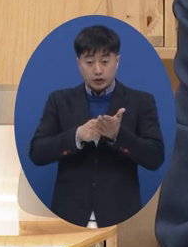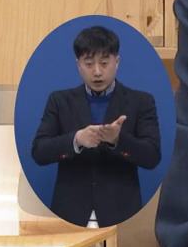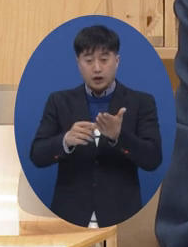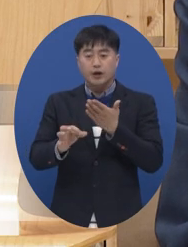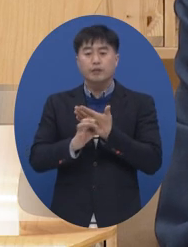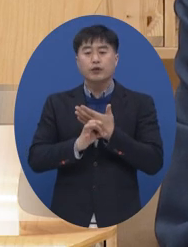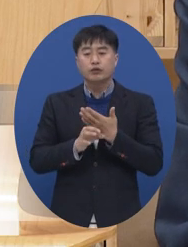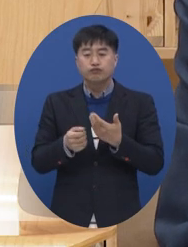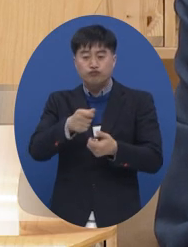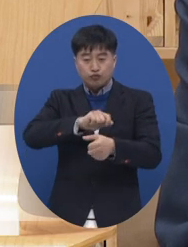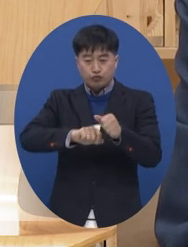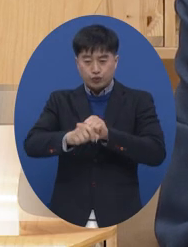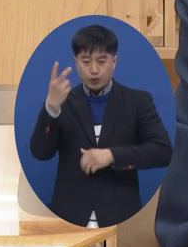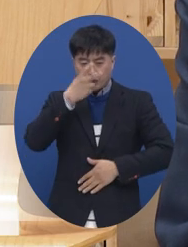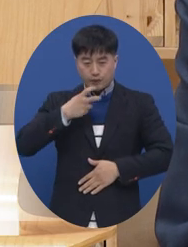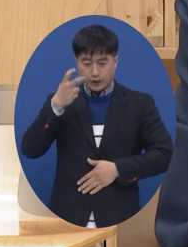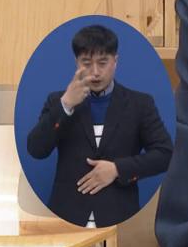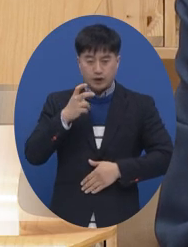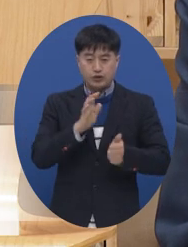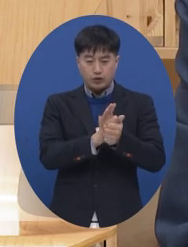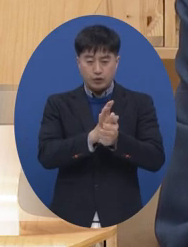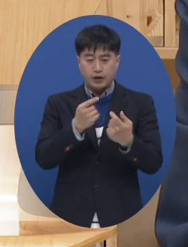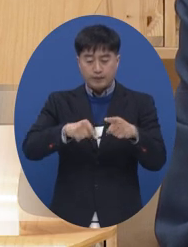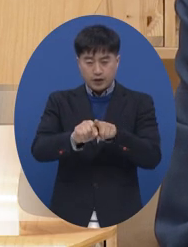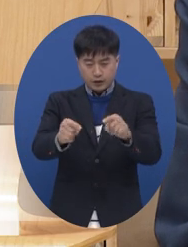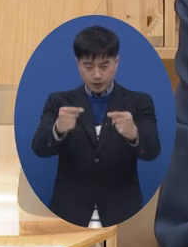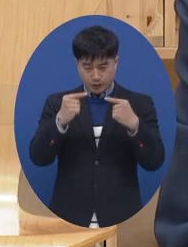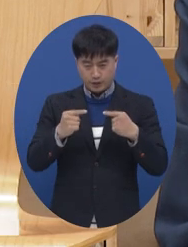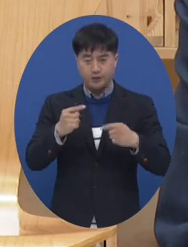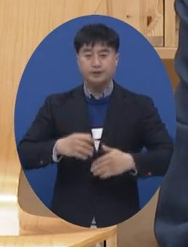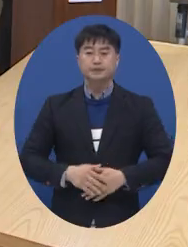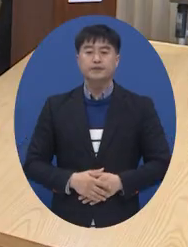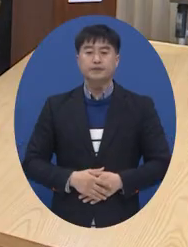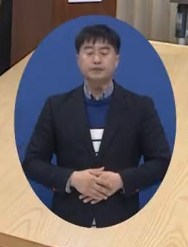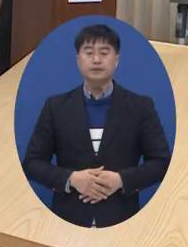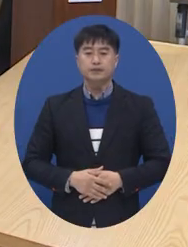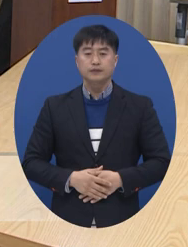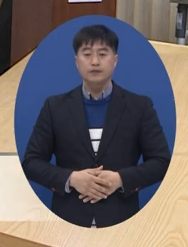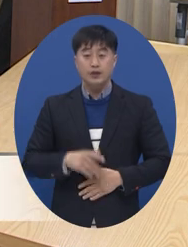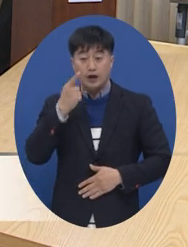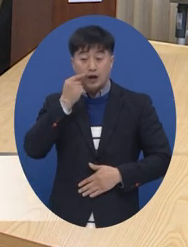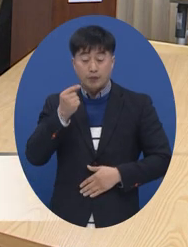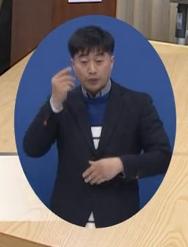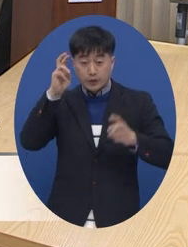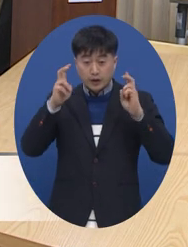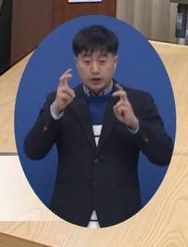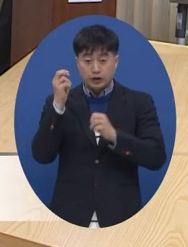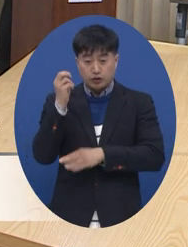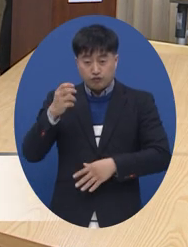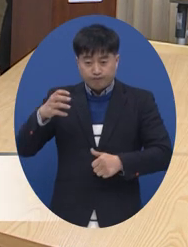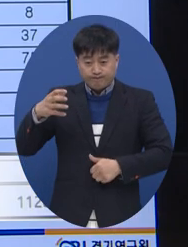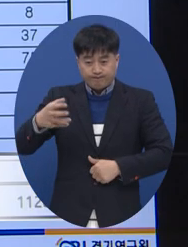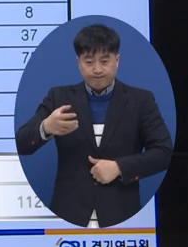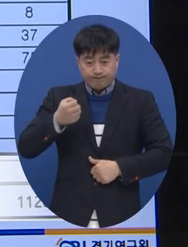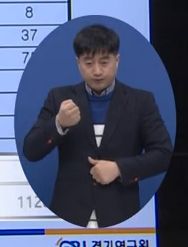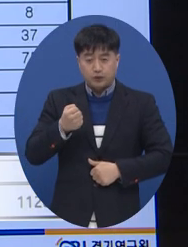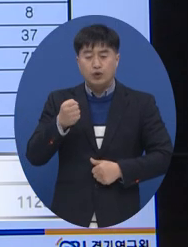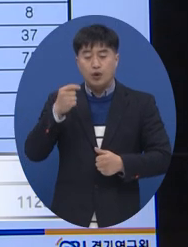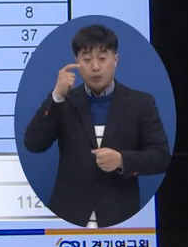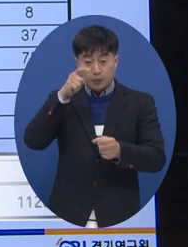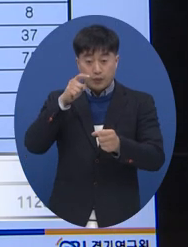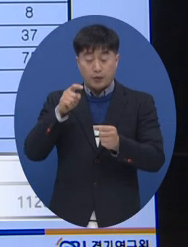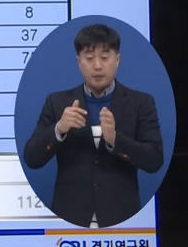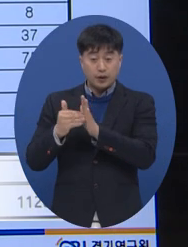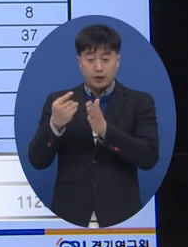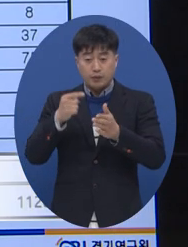과제를 제시해 주시면 저희가 적극적으로 검토해서 지원하고 함께하도록 하겠습니다. 일본 기업들의 기술 독과점을 막자는 목표 아래